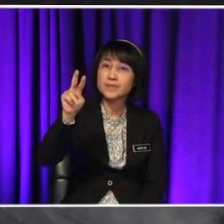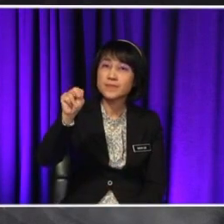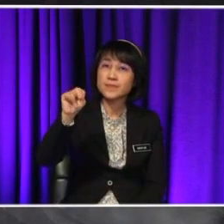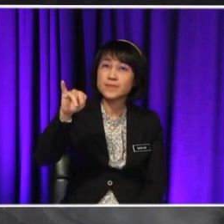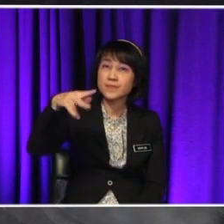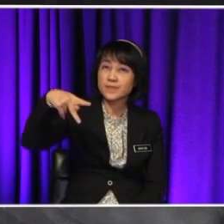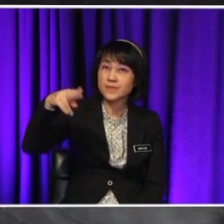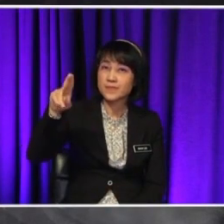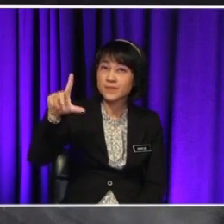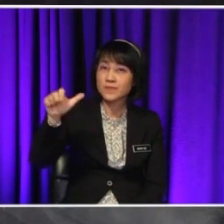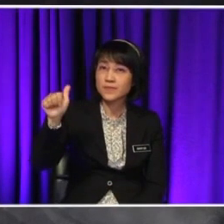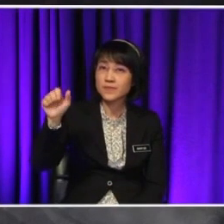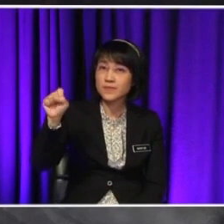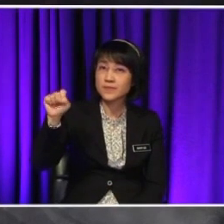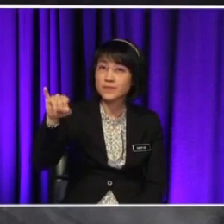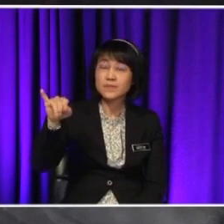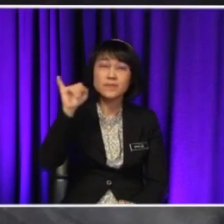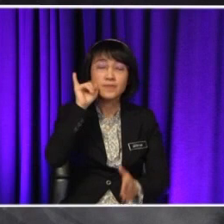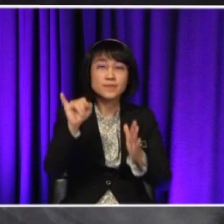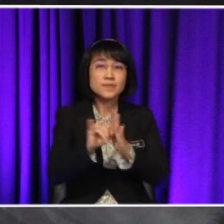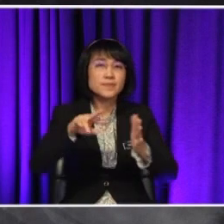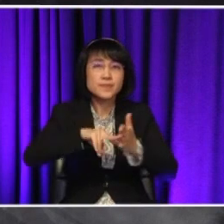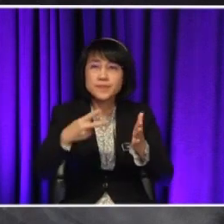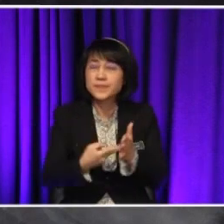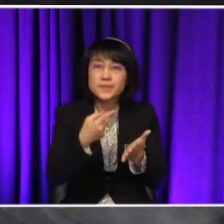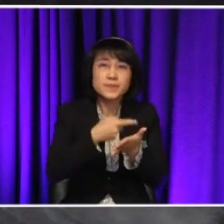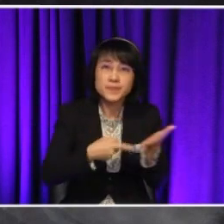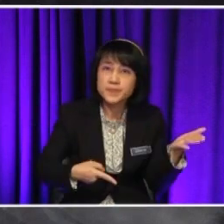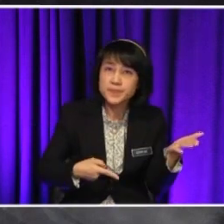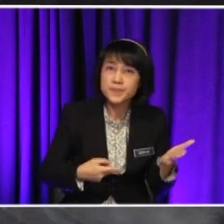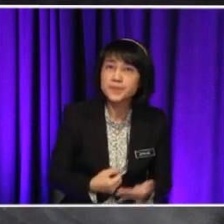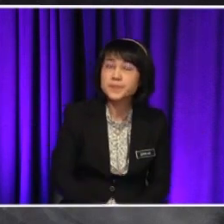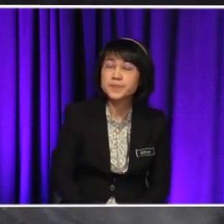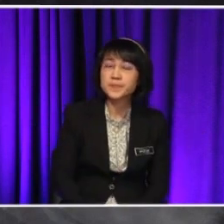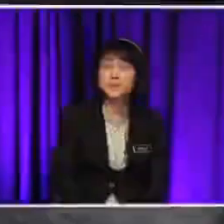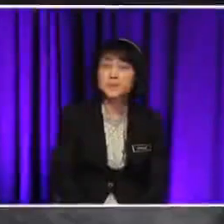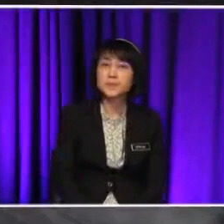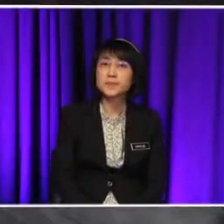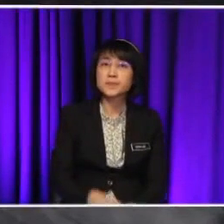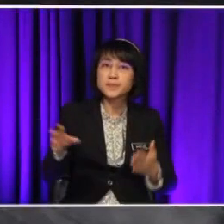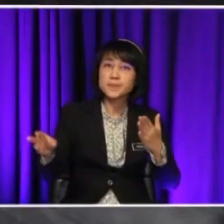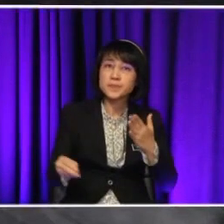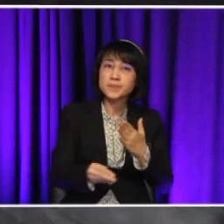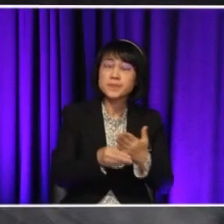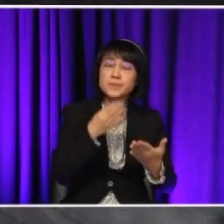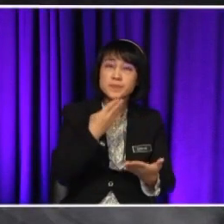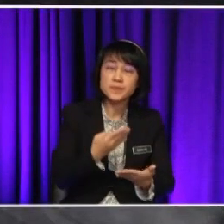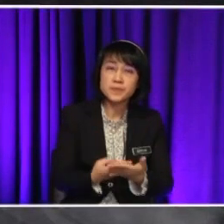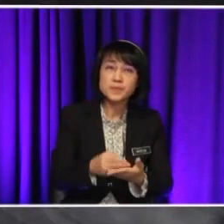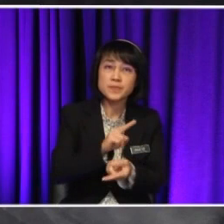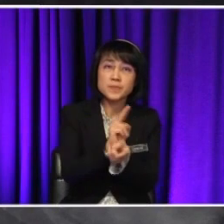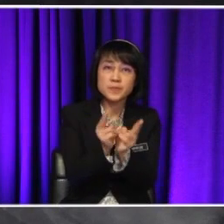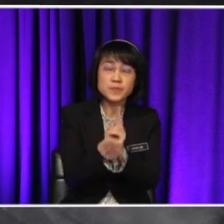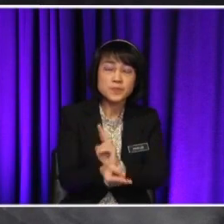belajar yang ini, kita kena faham maksud dia apa. Baru kita boleh kuasai. Manipulasi image adalah menambah baik atau mengubah suai